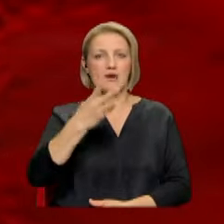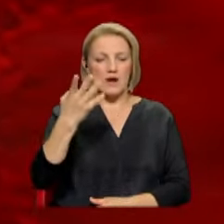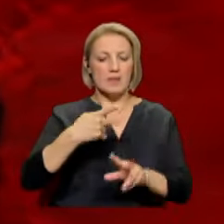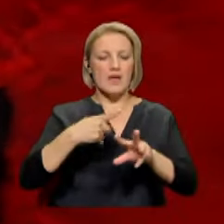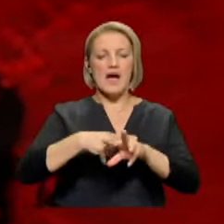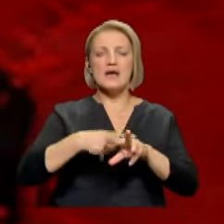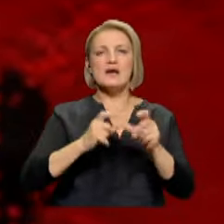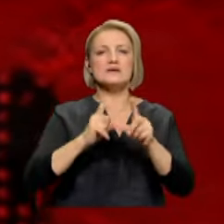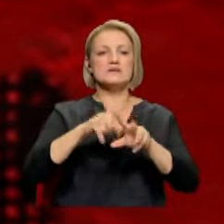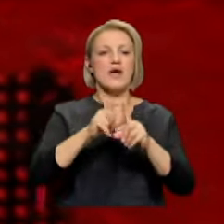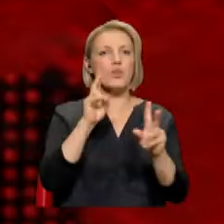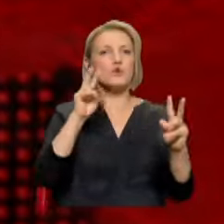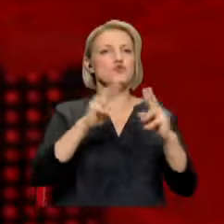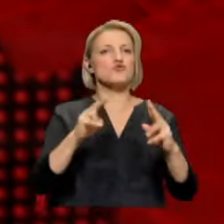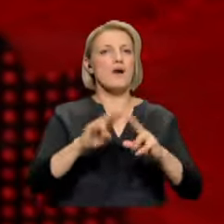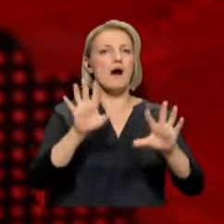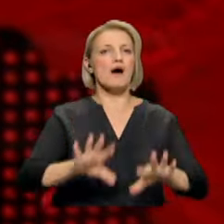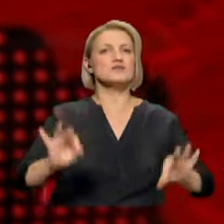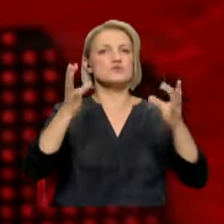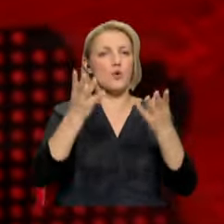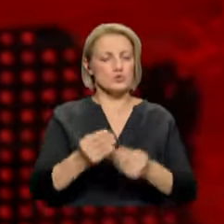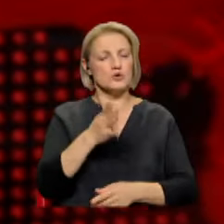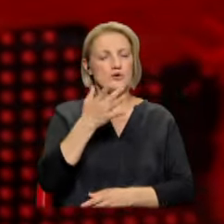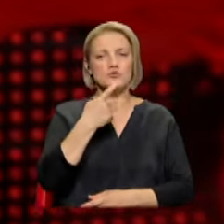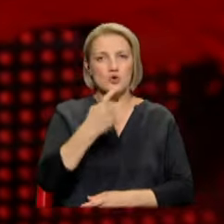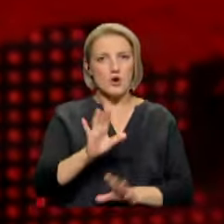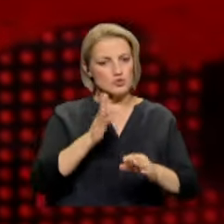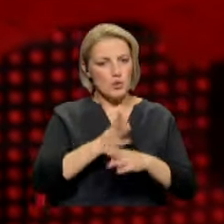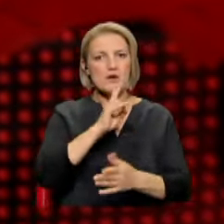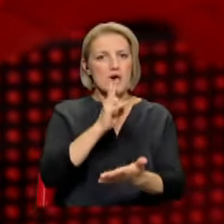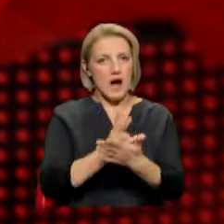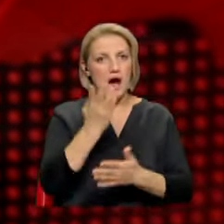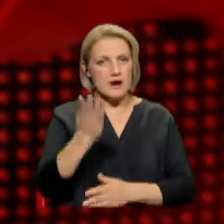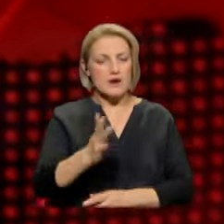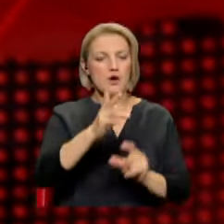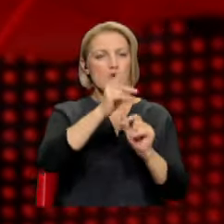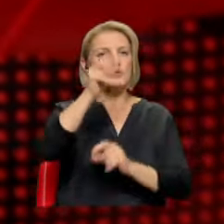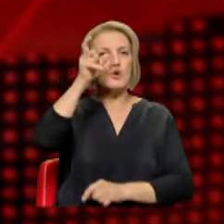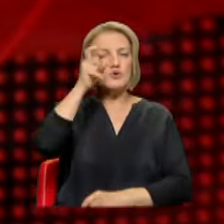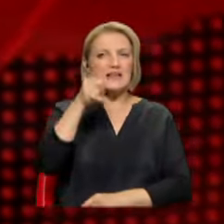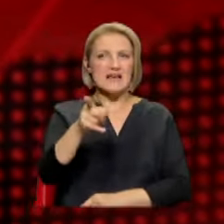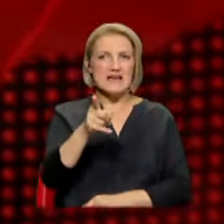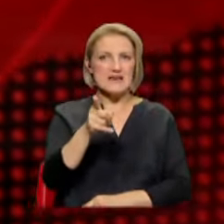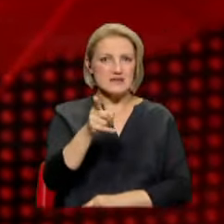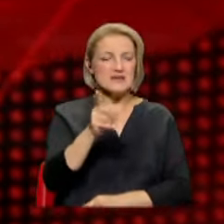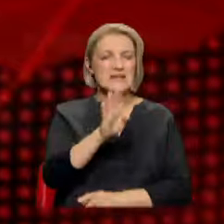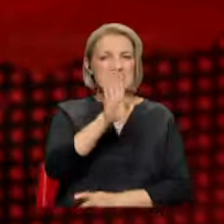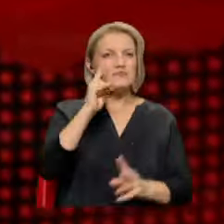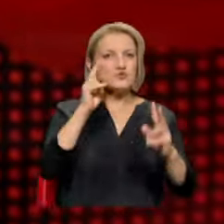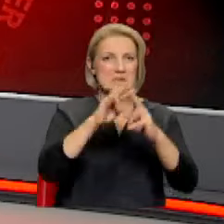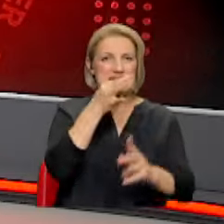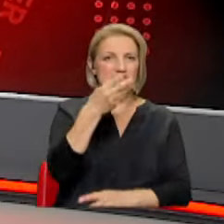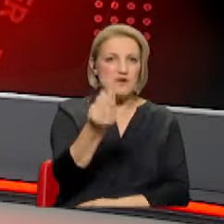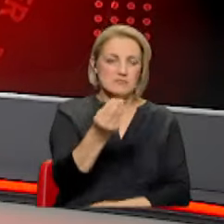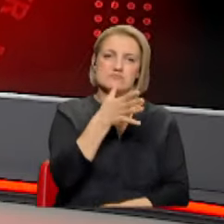Esad'la görüşmeye hazır olduğunu belirtiyor. Doğru karar ama Özgür Özel'in rol kapmasına izin verir mi onu